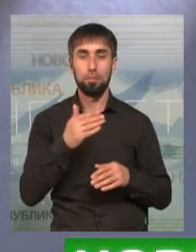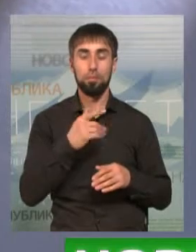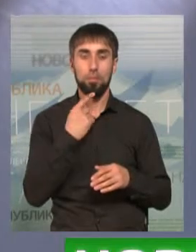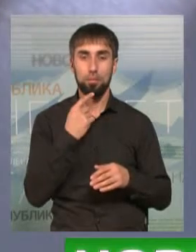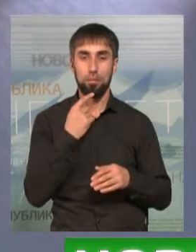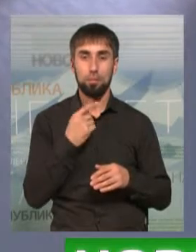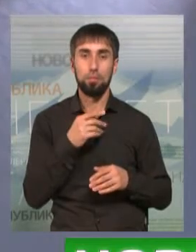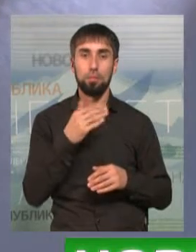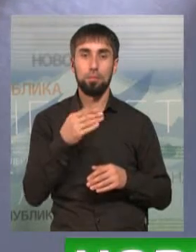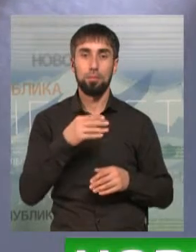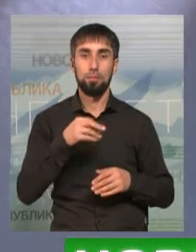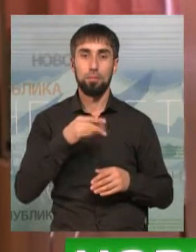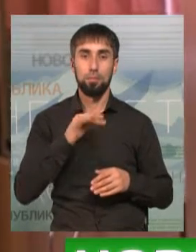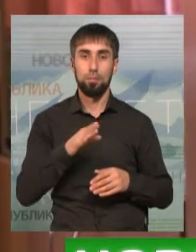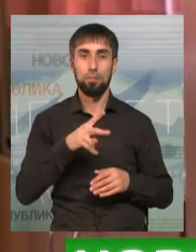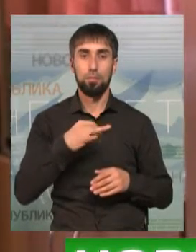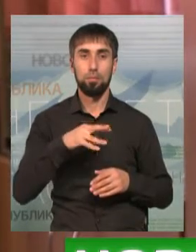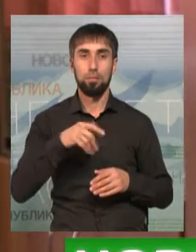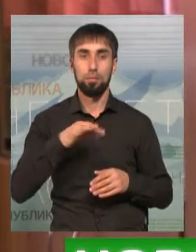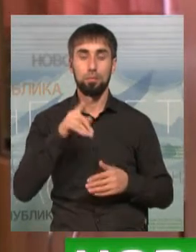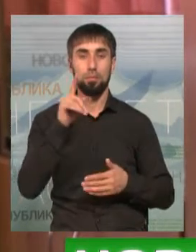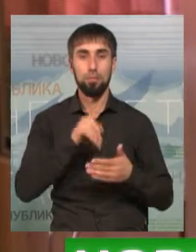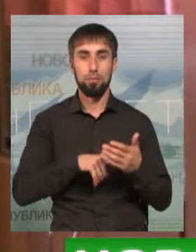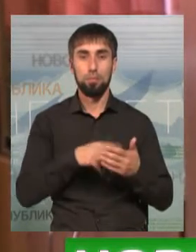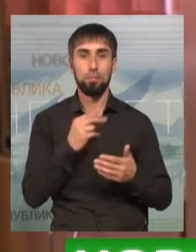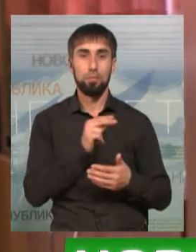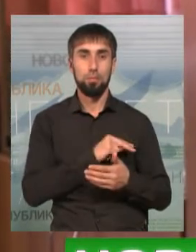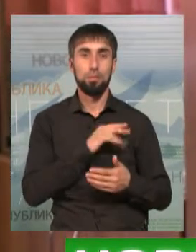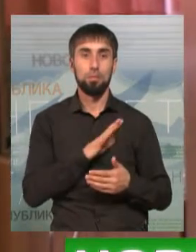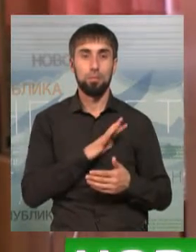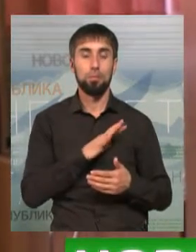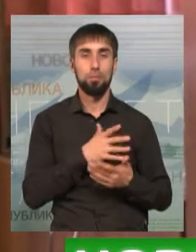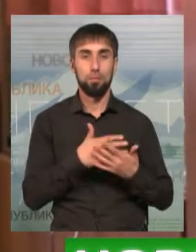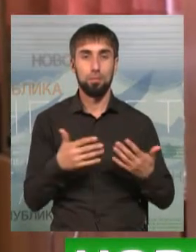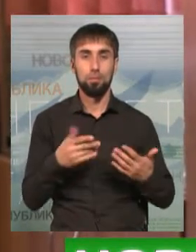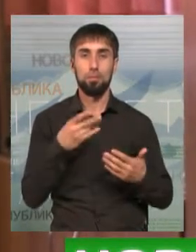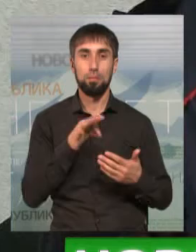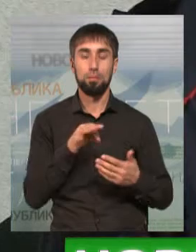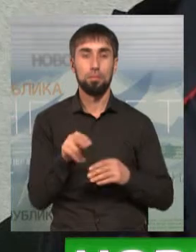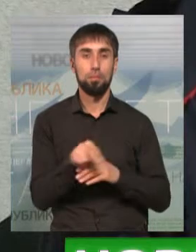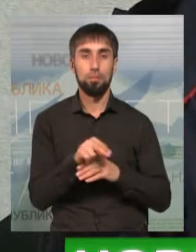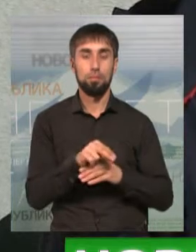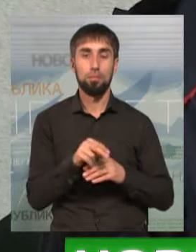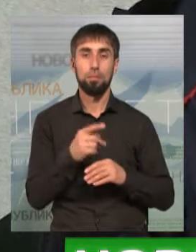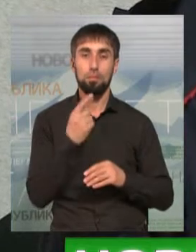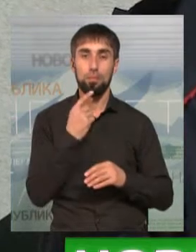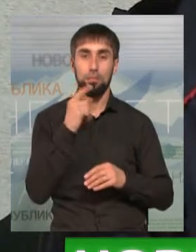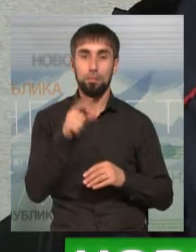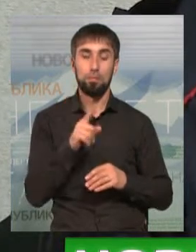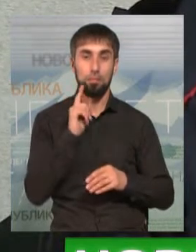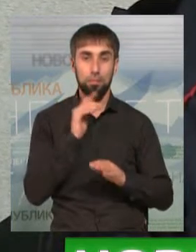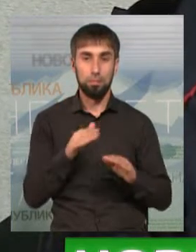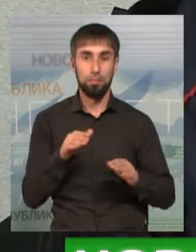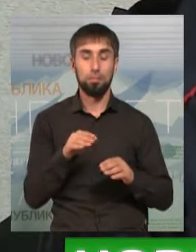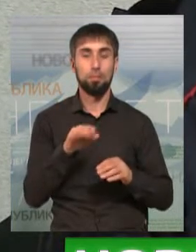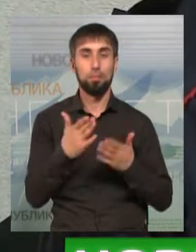трудно. Подполковник полиции Лейла Магушкова признается, на работе бывает всякое, но перевоспитать трудного подростка или даже родителя